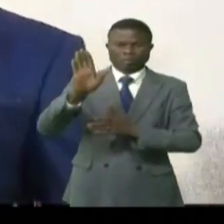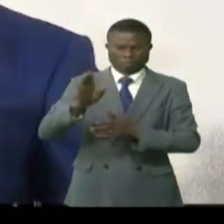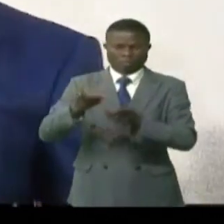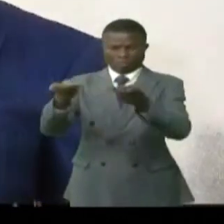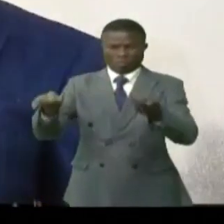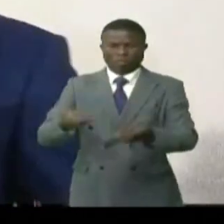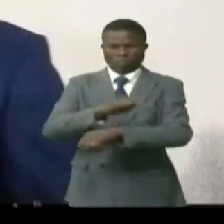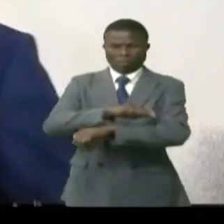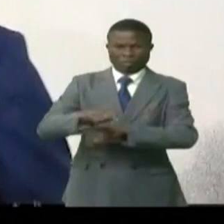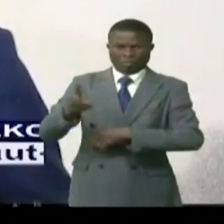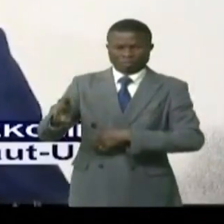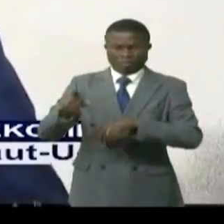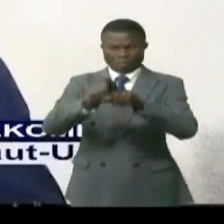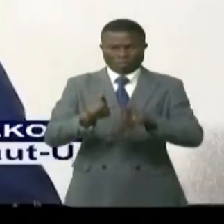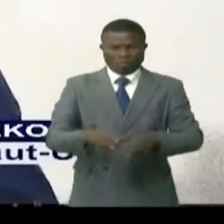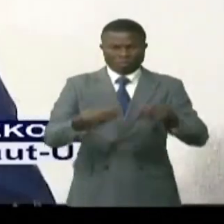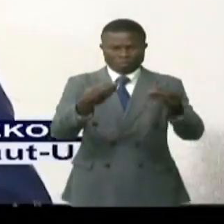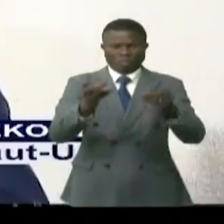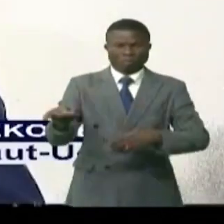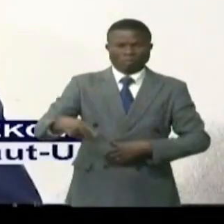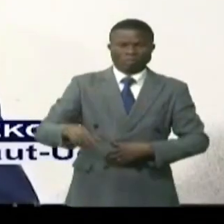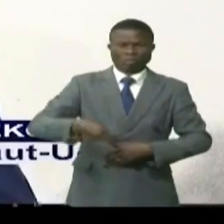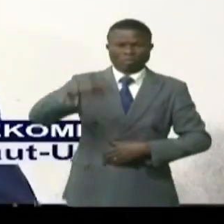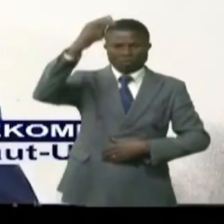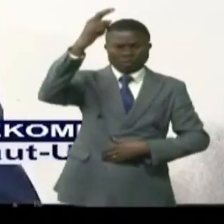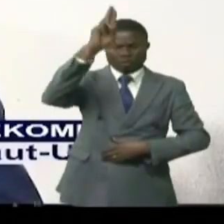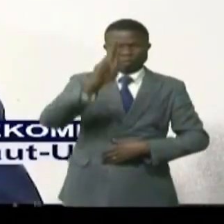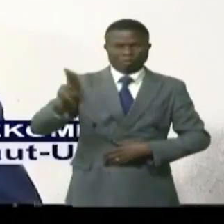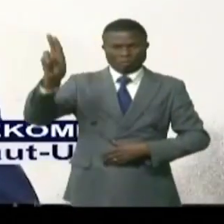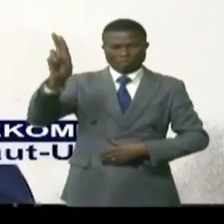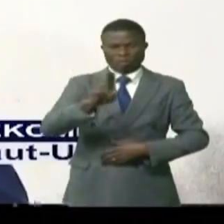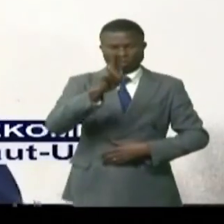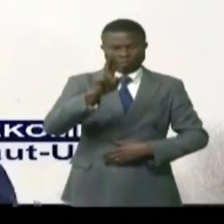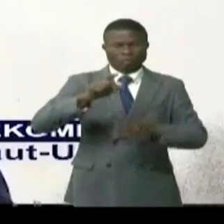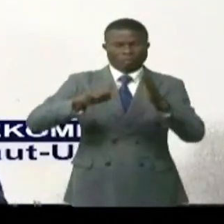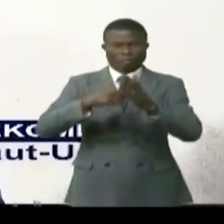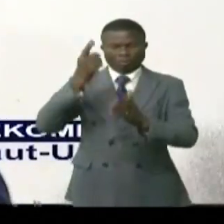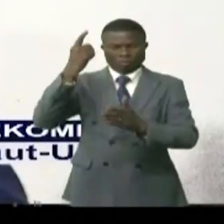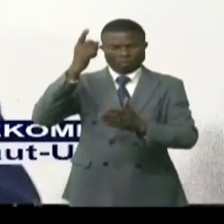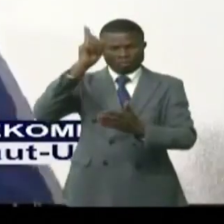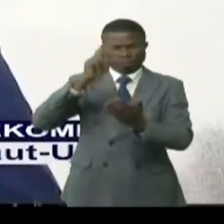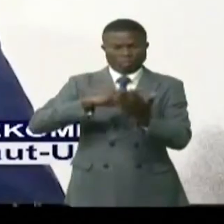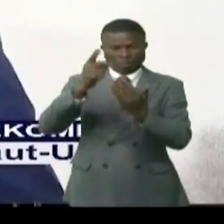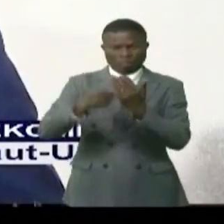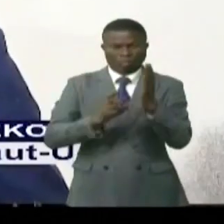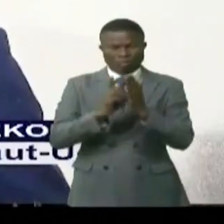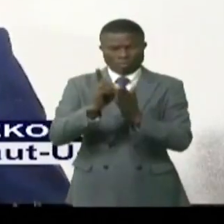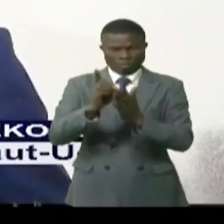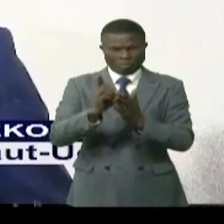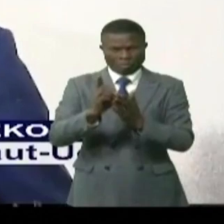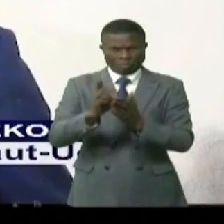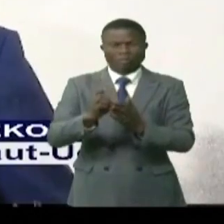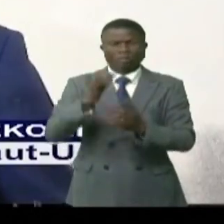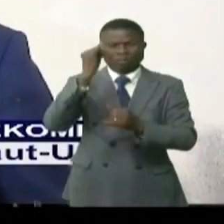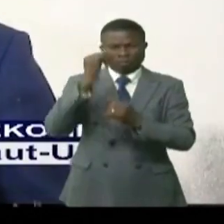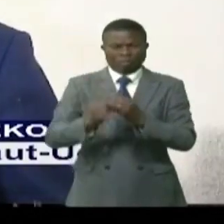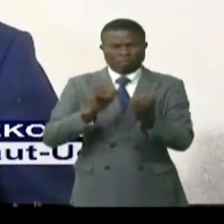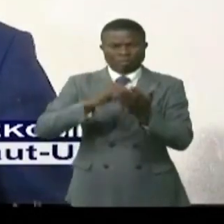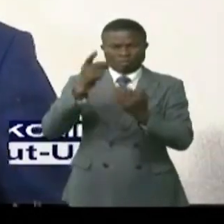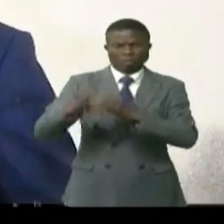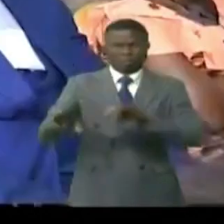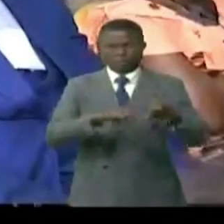entités respectives et de doter la province du Haut-Tuélé de son tout premier plan de développement assorti d'un plan